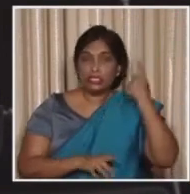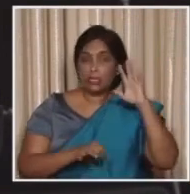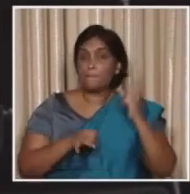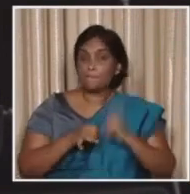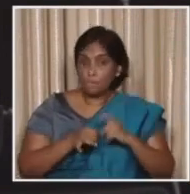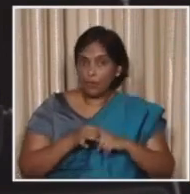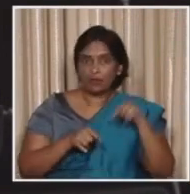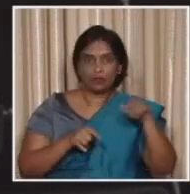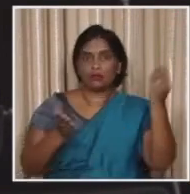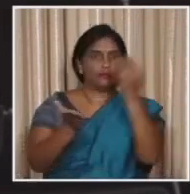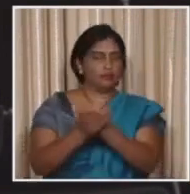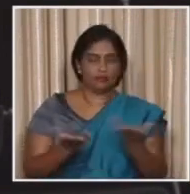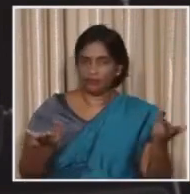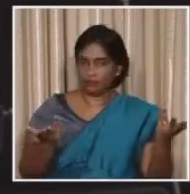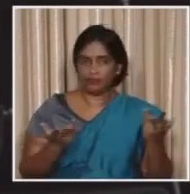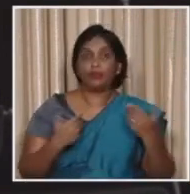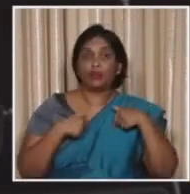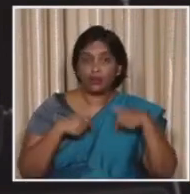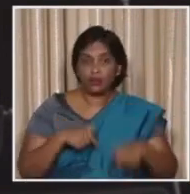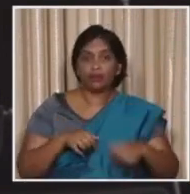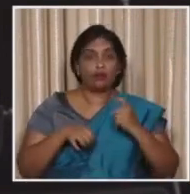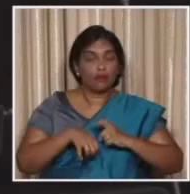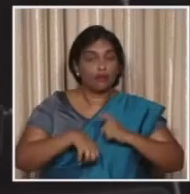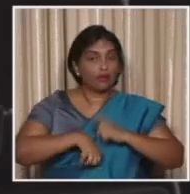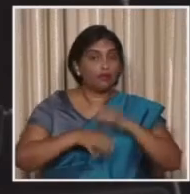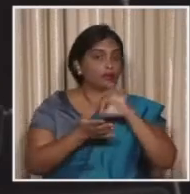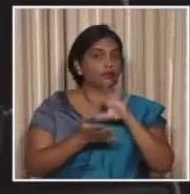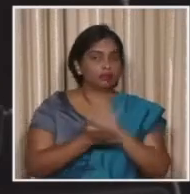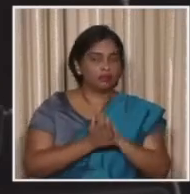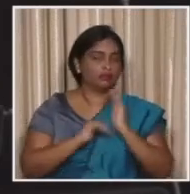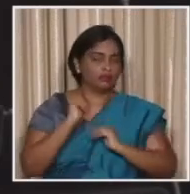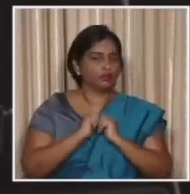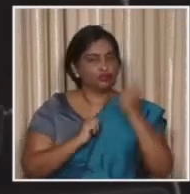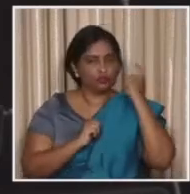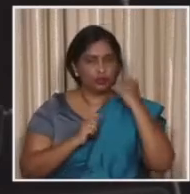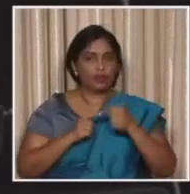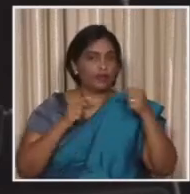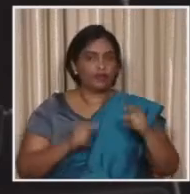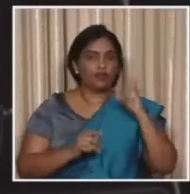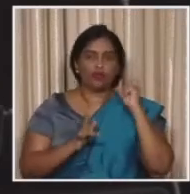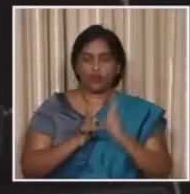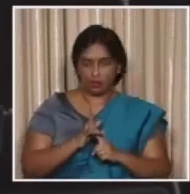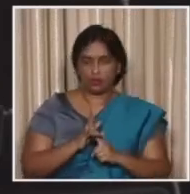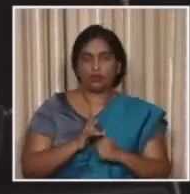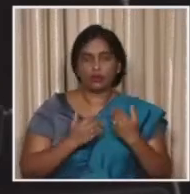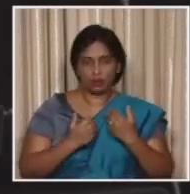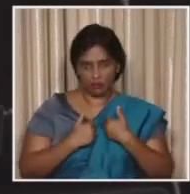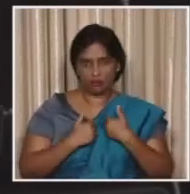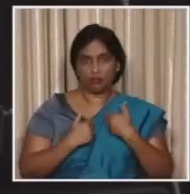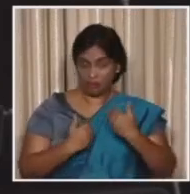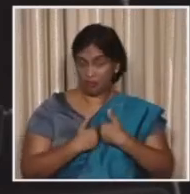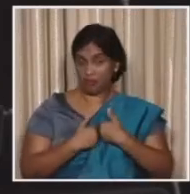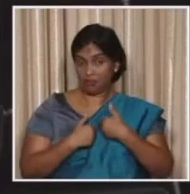තාම දාලා නැහැ. දෙවෙනි කාරණේ දැන් මේ කතාවට වෙලා වෙන් කරගන්නේ මම දන්නා ක්‍රමවේදෙ. දැන් විපක්ෂයේ ප්‍රධාන සංවිධායකතුමා. ඒ කියන්නේ මගේ පැත්තේ ඉන්න